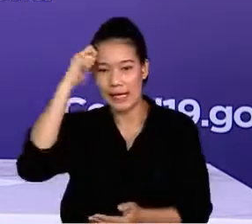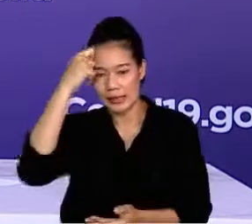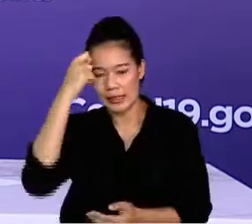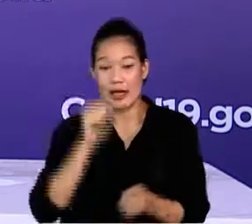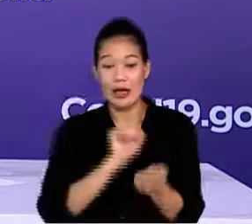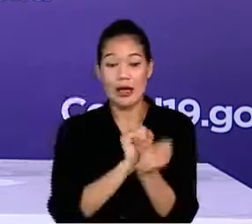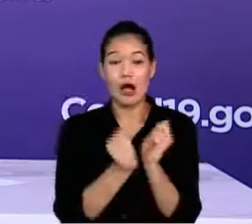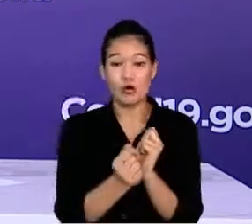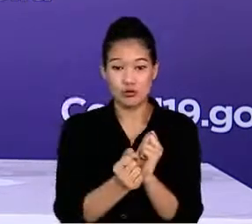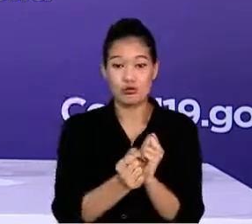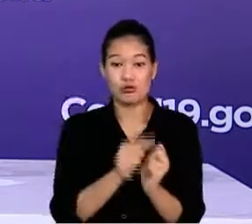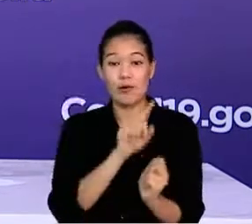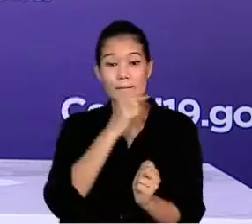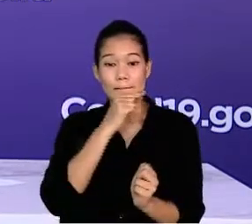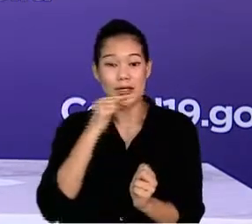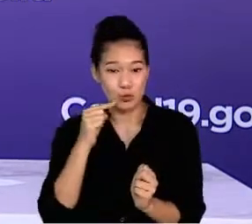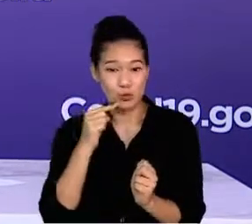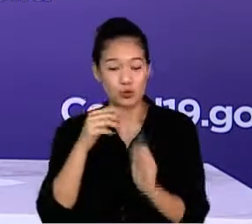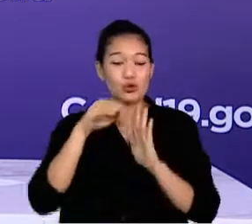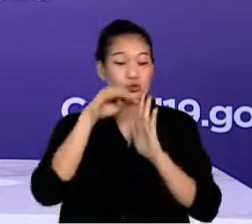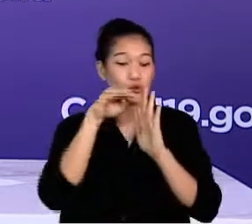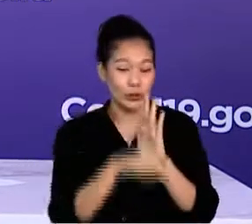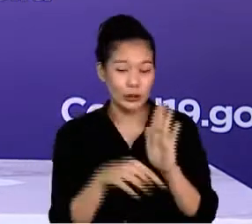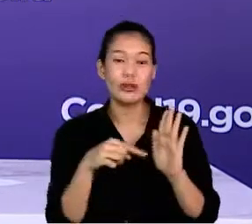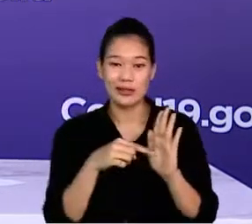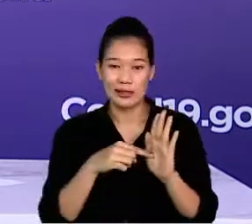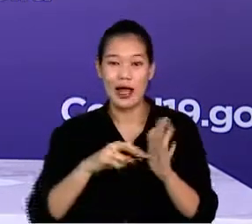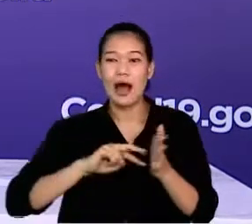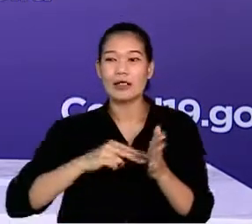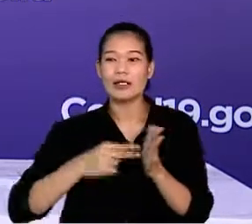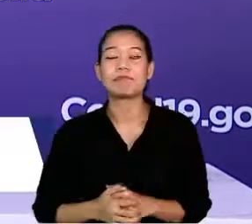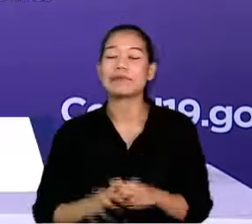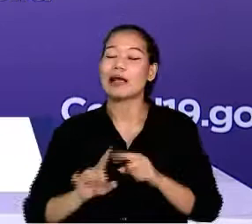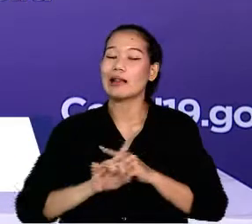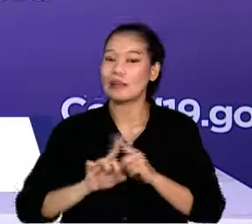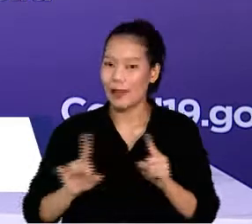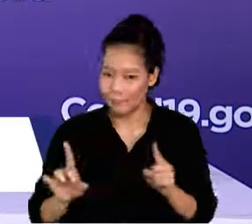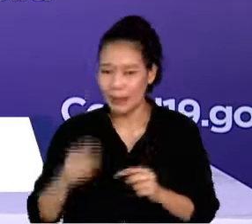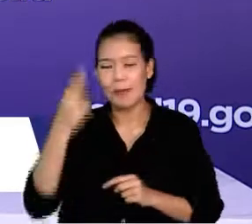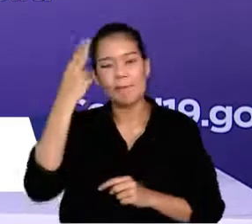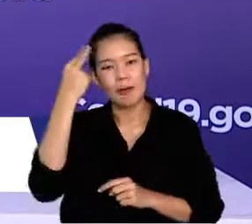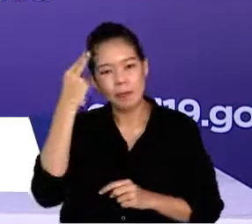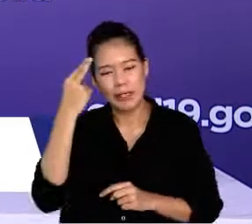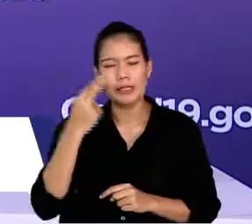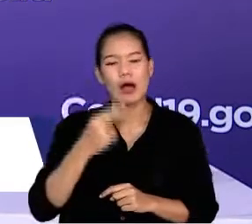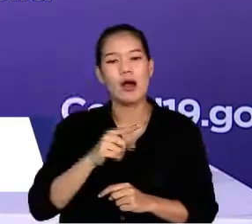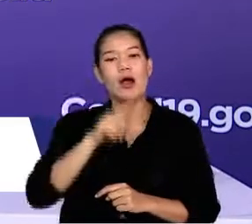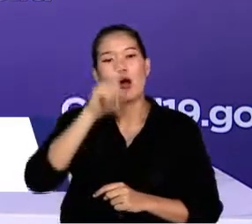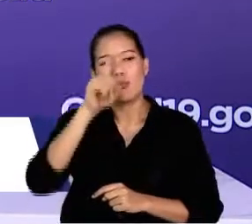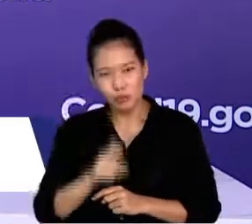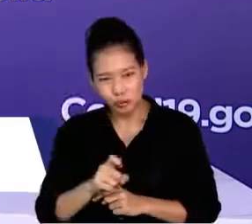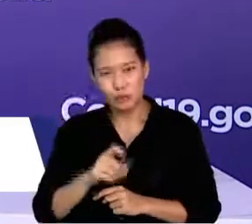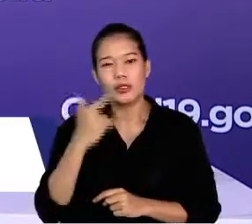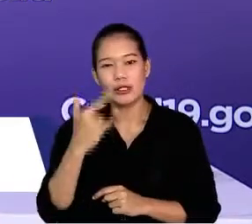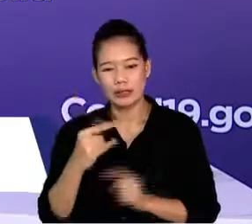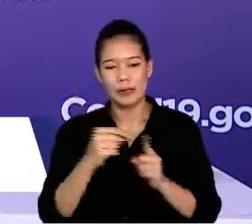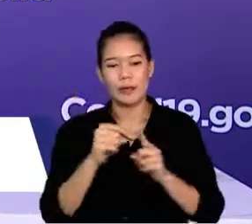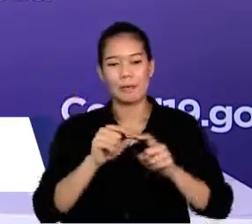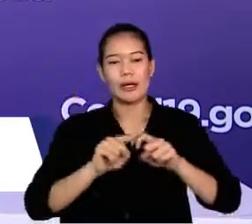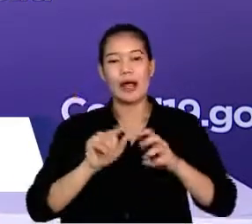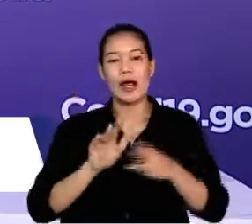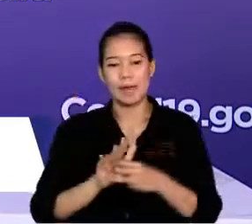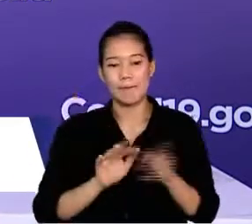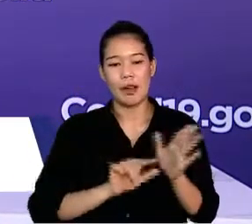penurunan kasus positif mingguan ini harus diikuti dengan penurunan pemerintah tetap perlu melanjutkan ppkm